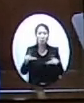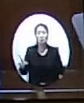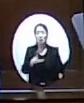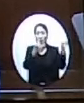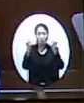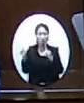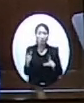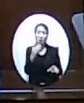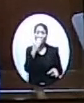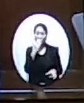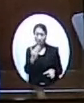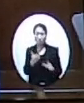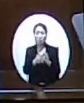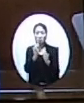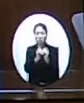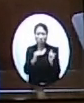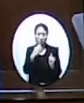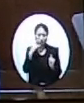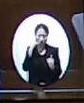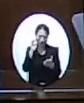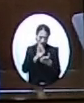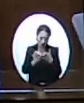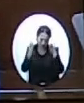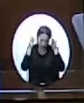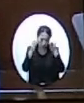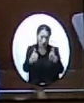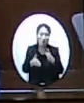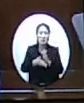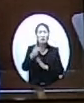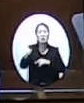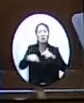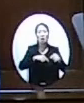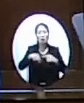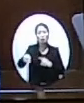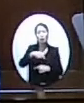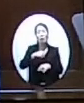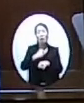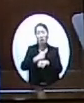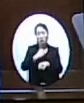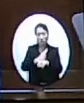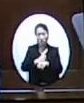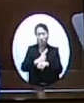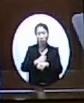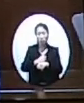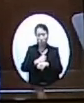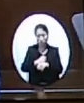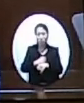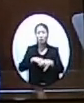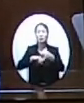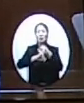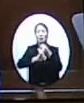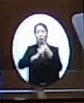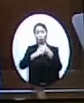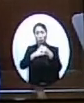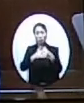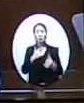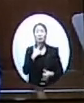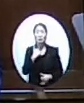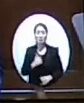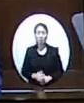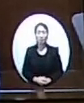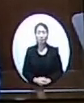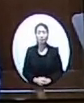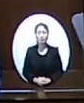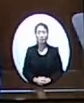수 있도록 시민만 바라보는 시정수행을 운영을 수행해 가겠다고